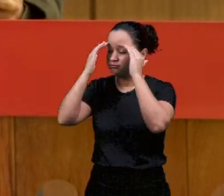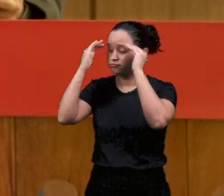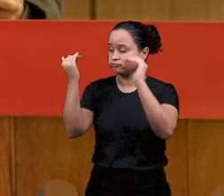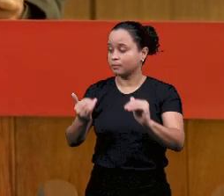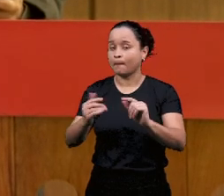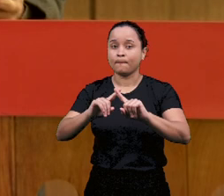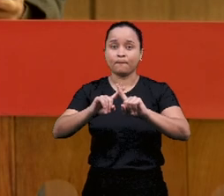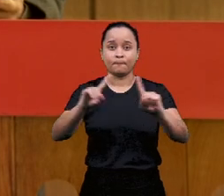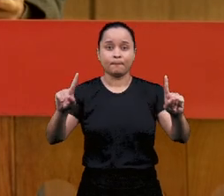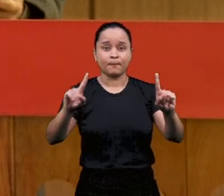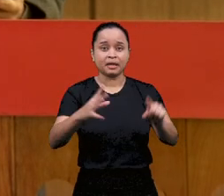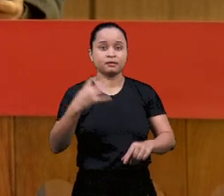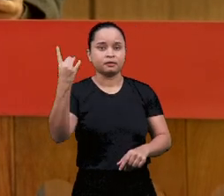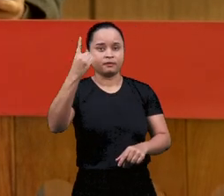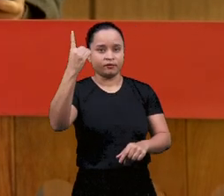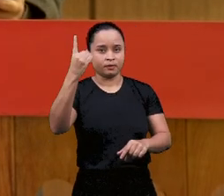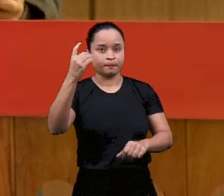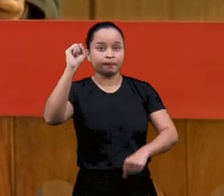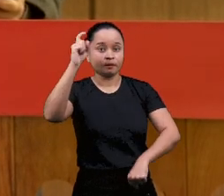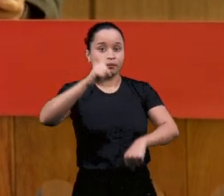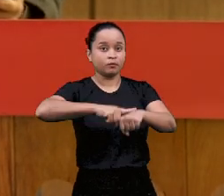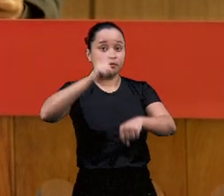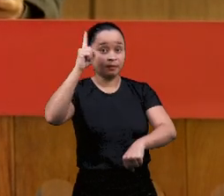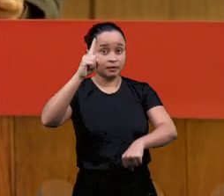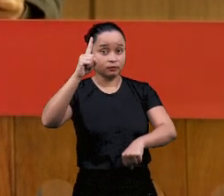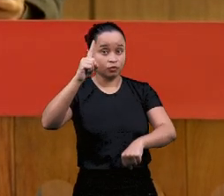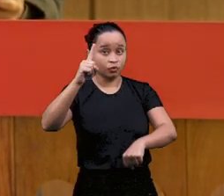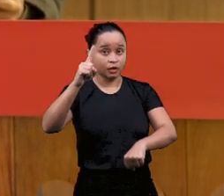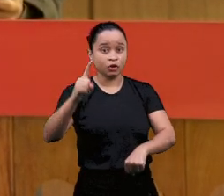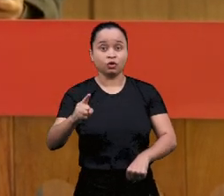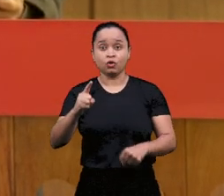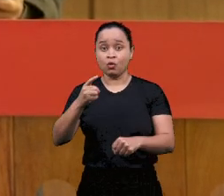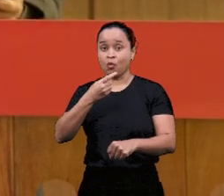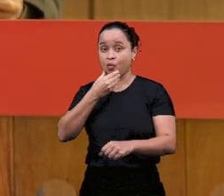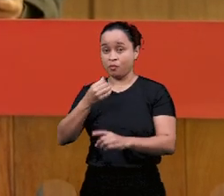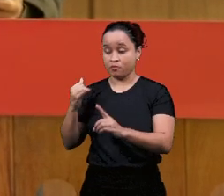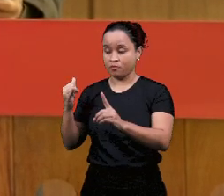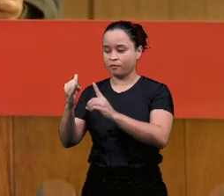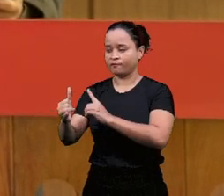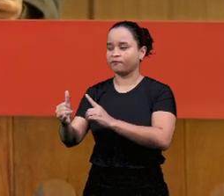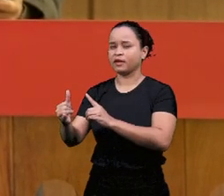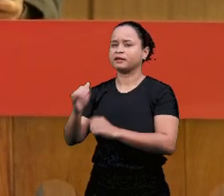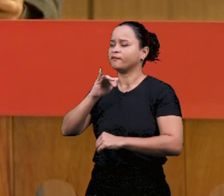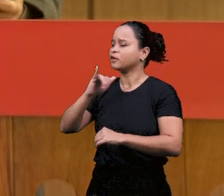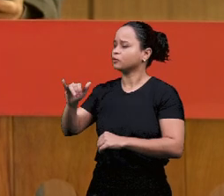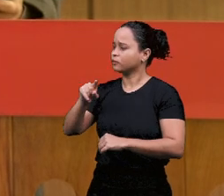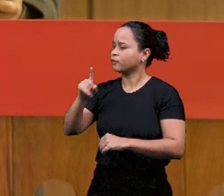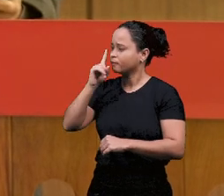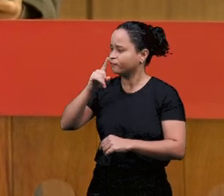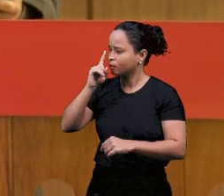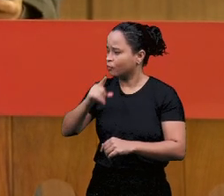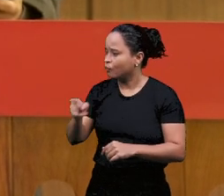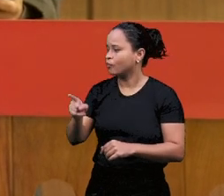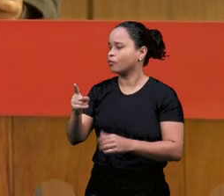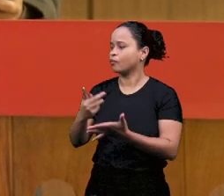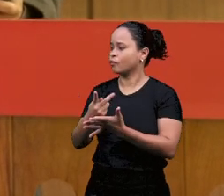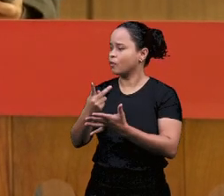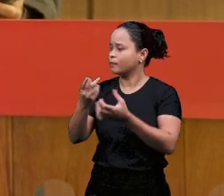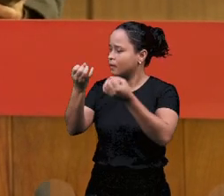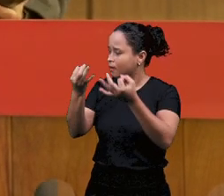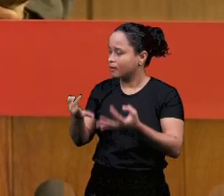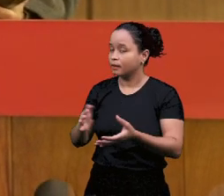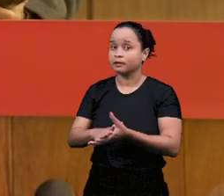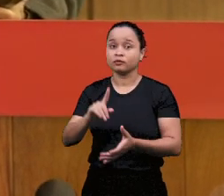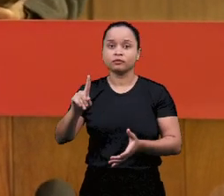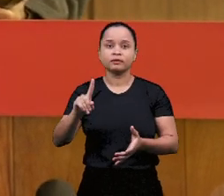quand il est corrigé par le prophète Nathan, il s'humilie, il a corrigé son erreur devant le Seigneur et David, parce